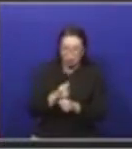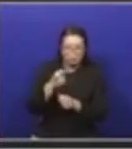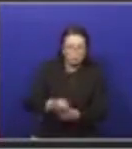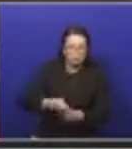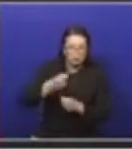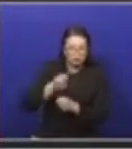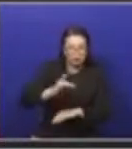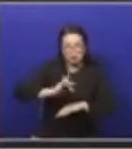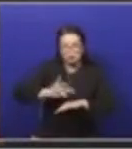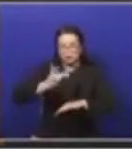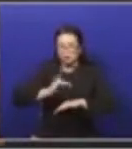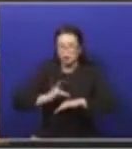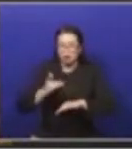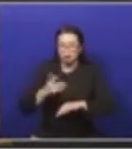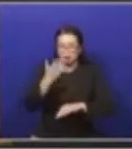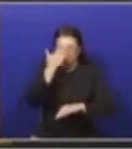หมอเขาก็ทำไม่ได้ครับ